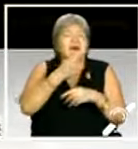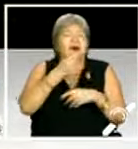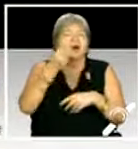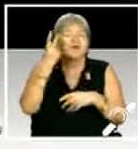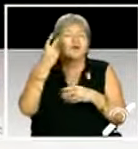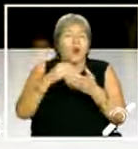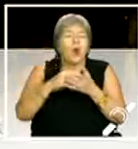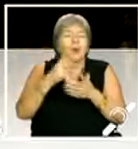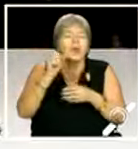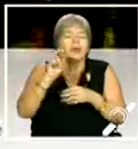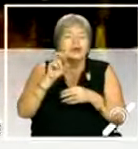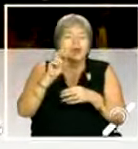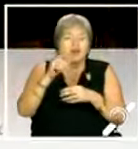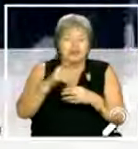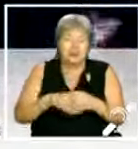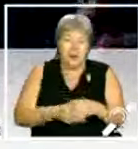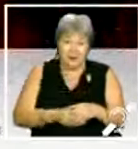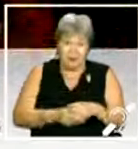2012.